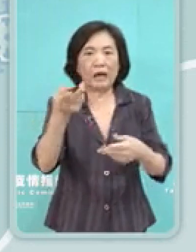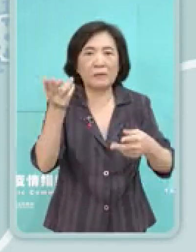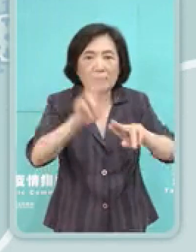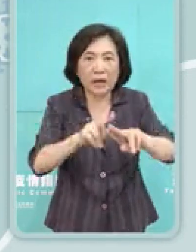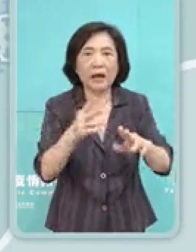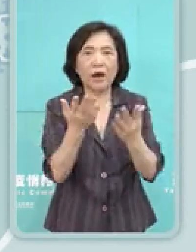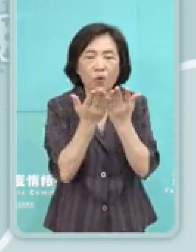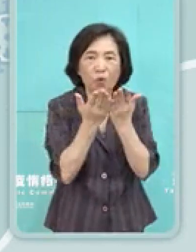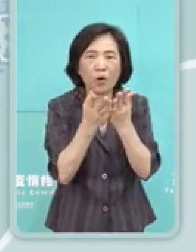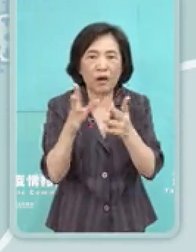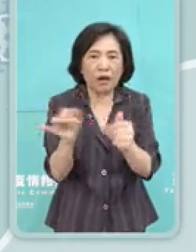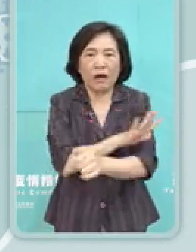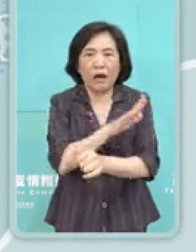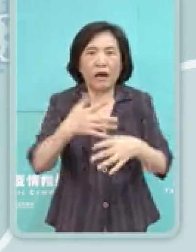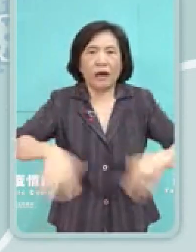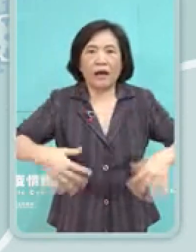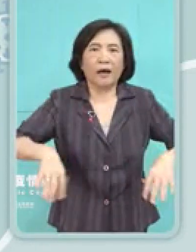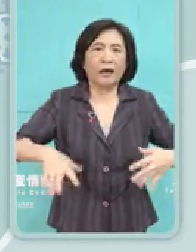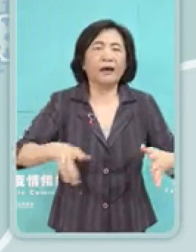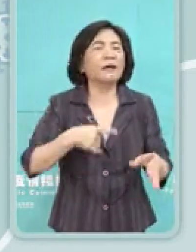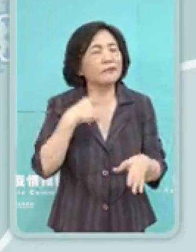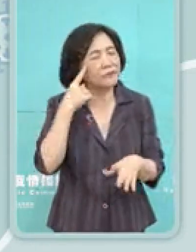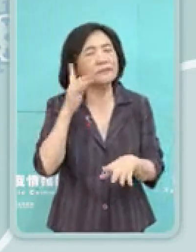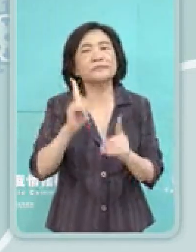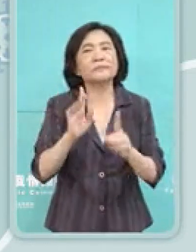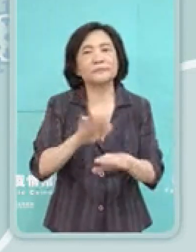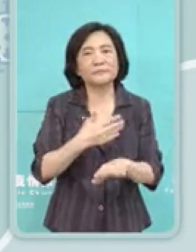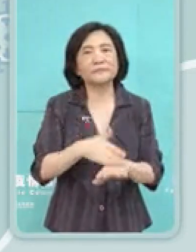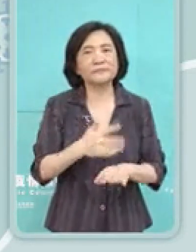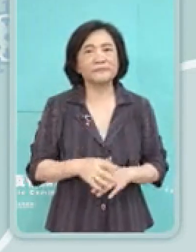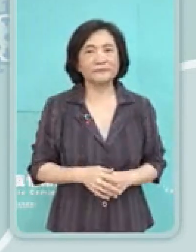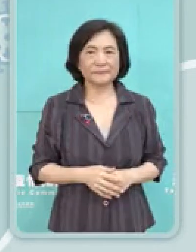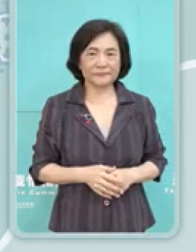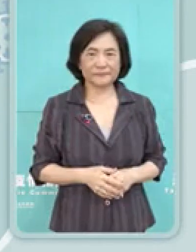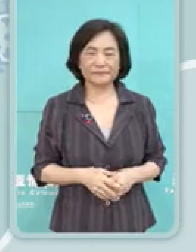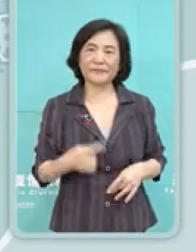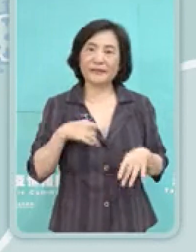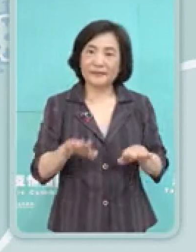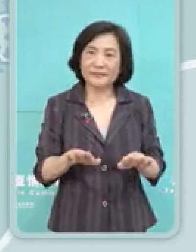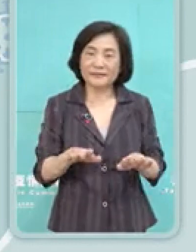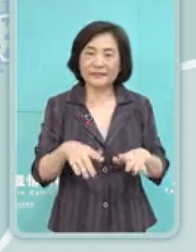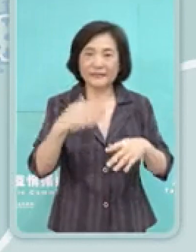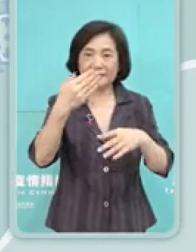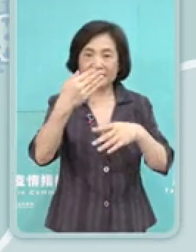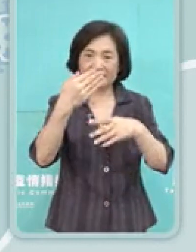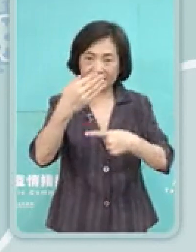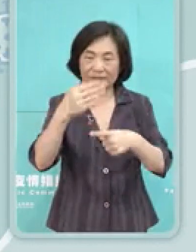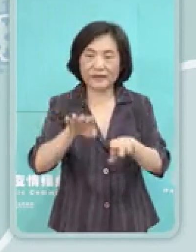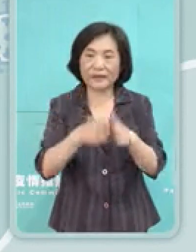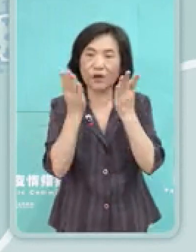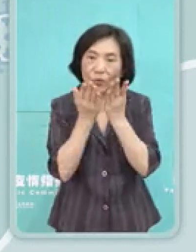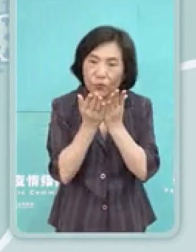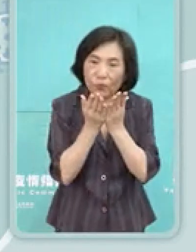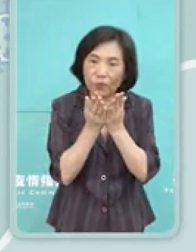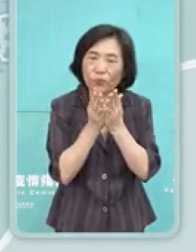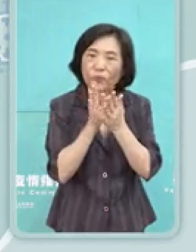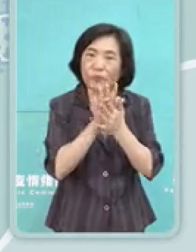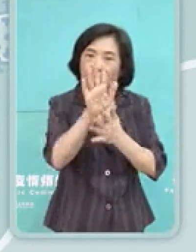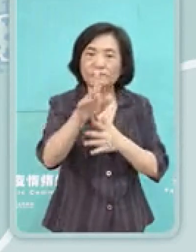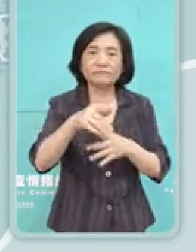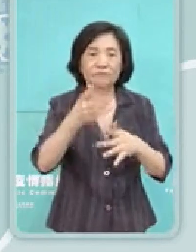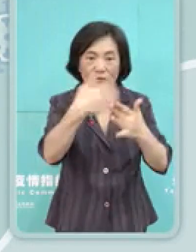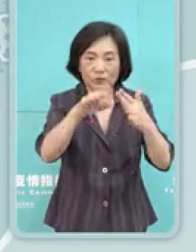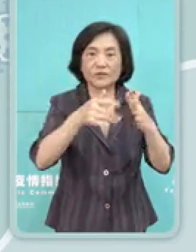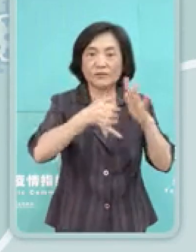候，也不至于造成说整个学校崩盘呢。所以我们在这一次，你知道9月要开学，原则上是就回到学校